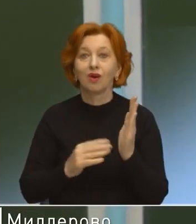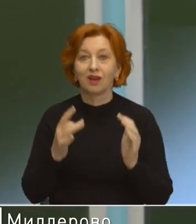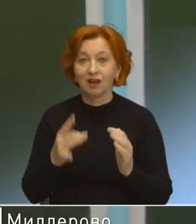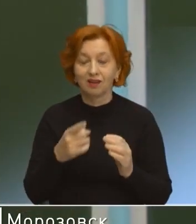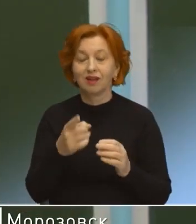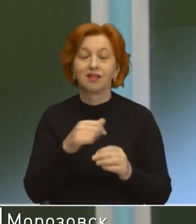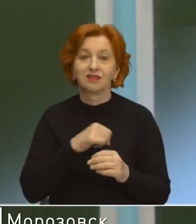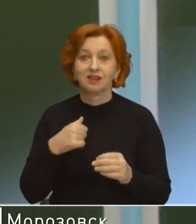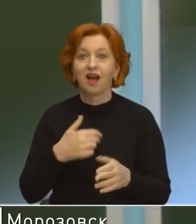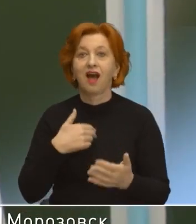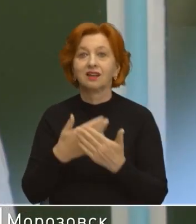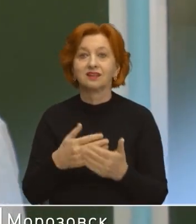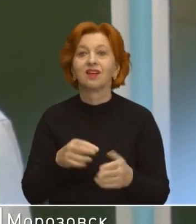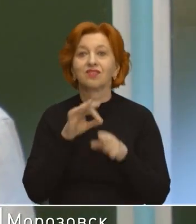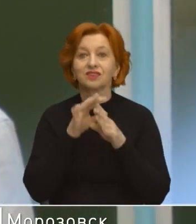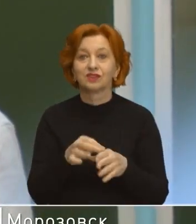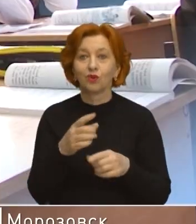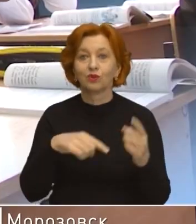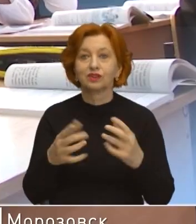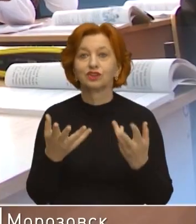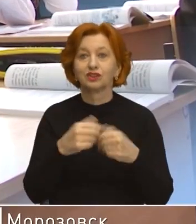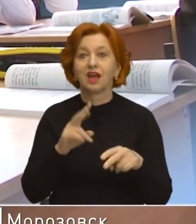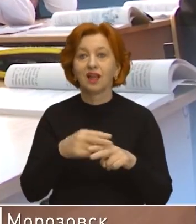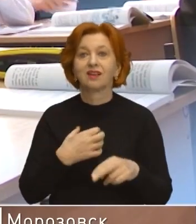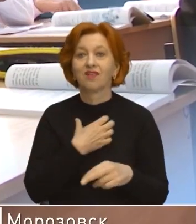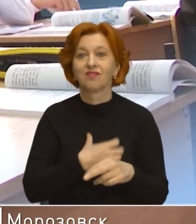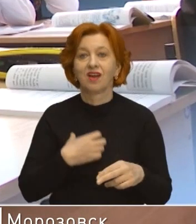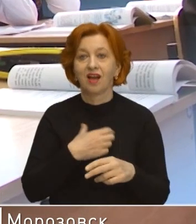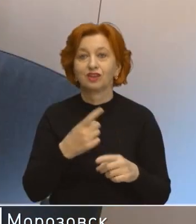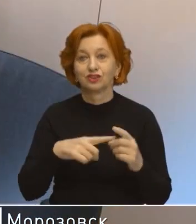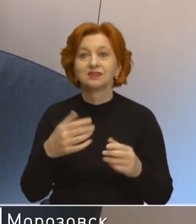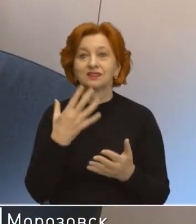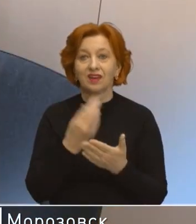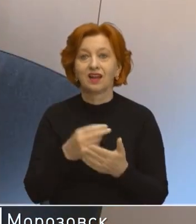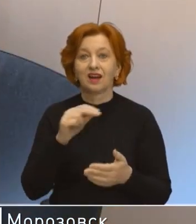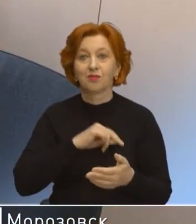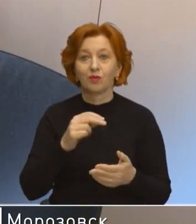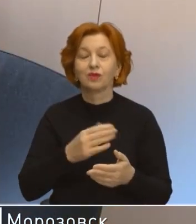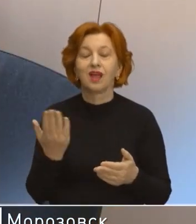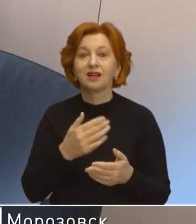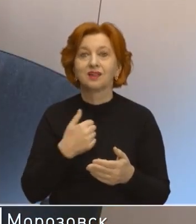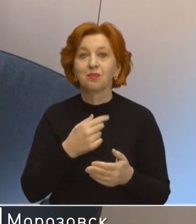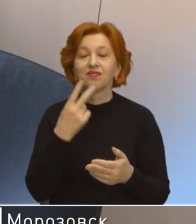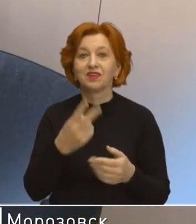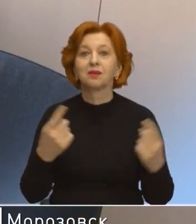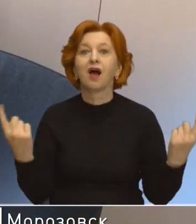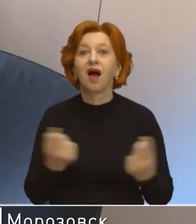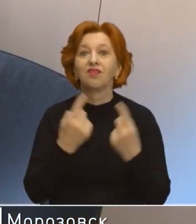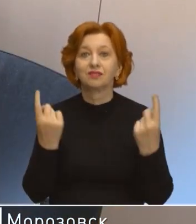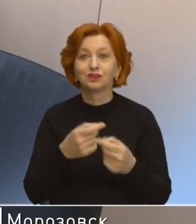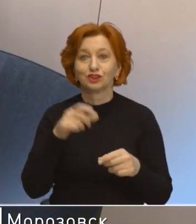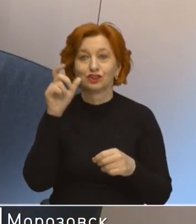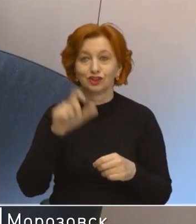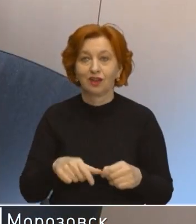3 года активно ведет аккаунт в соцсети и считает это важной частью своей работы. Дети видят меня обычным человеком,